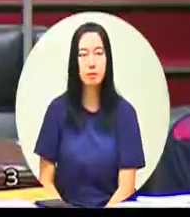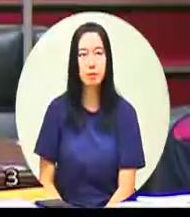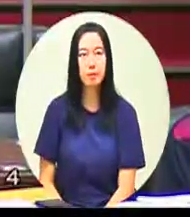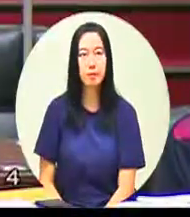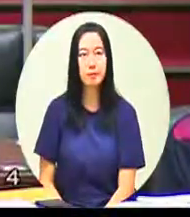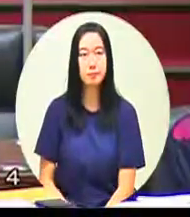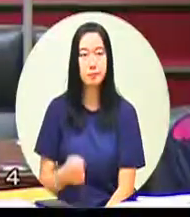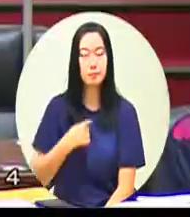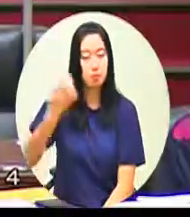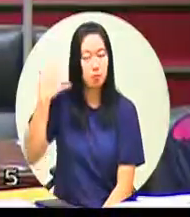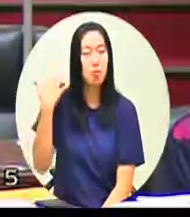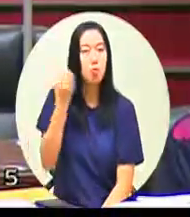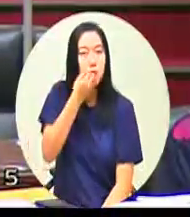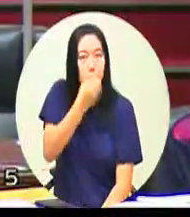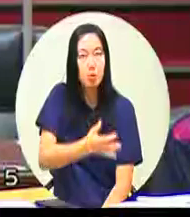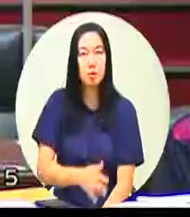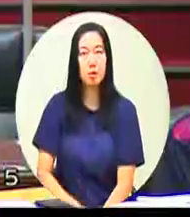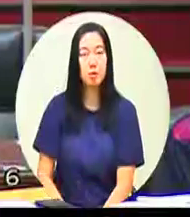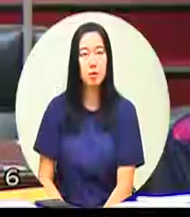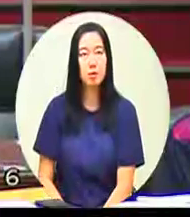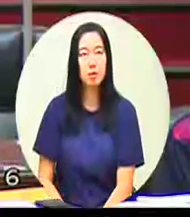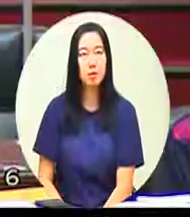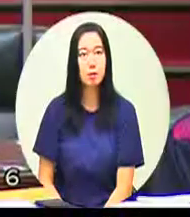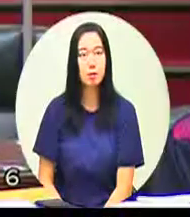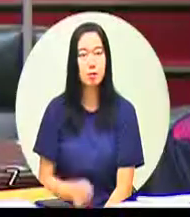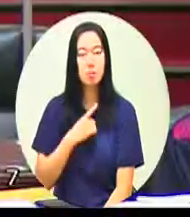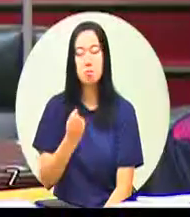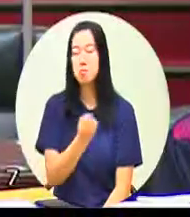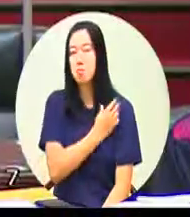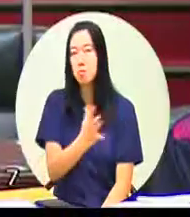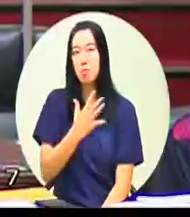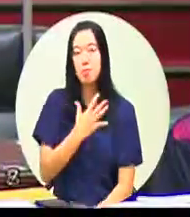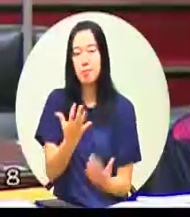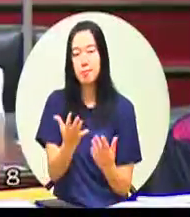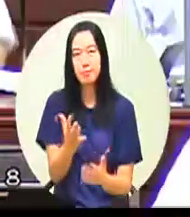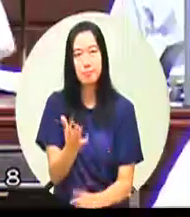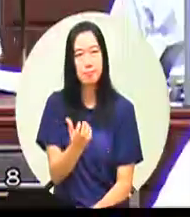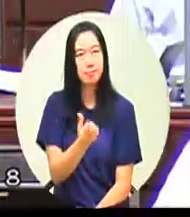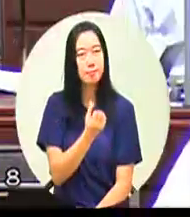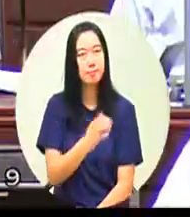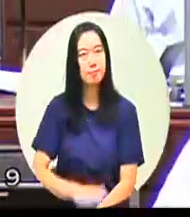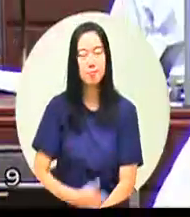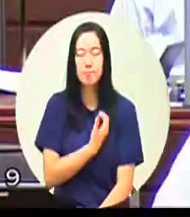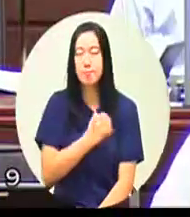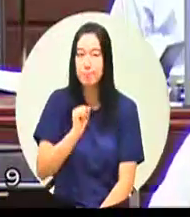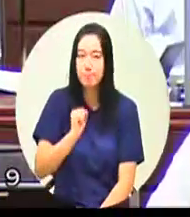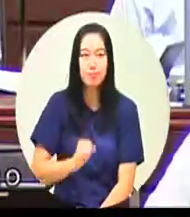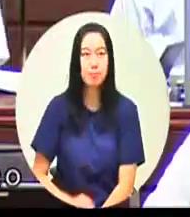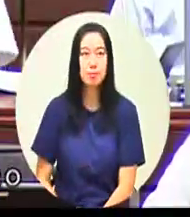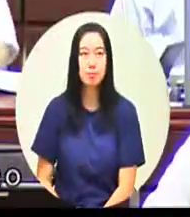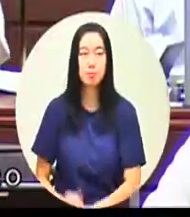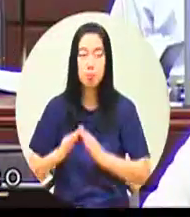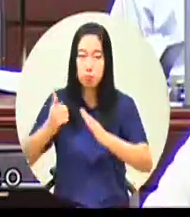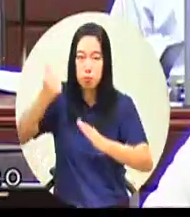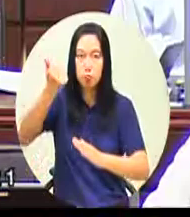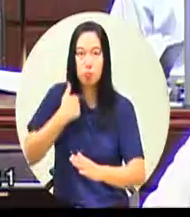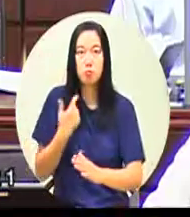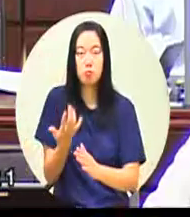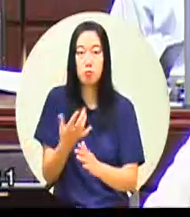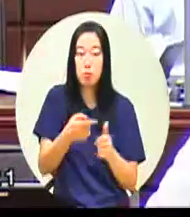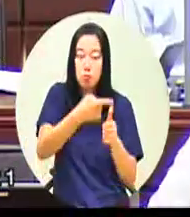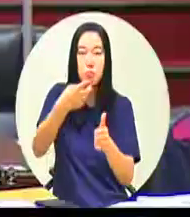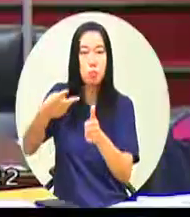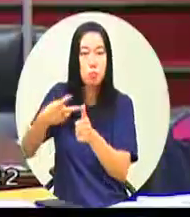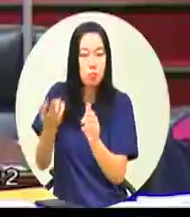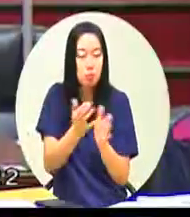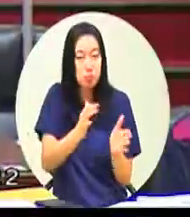上次我就讲了。 市长有动 之第二杯金。我绝对不会接受。 不是，市长有动之第二杯金跟灾害准备金。 好，局长，请坐。 所以不止五千四